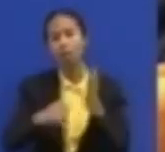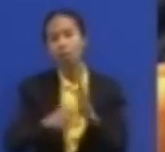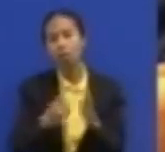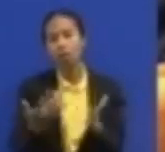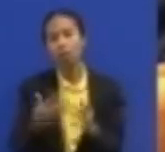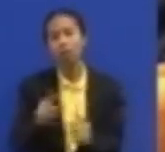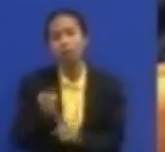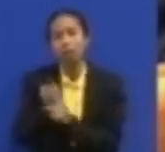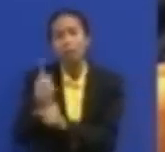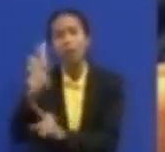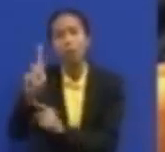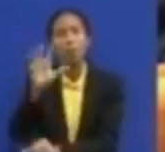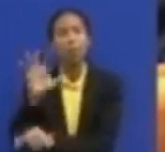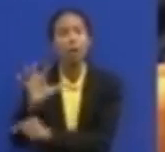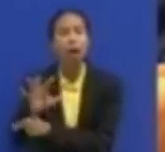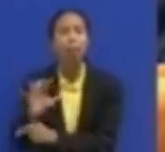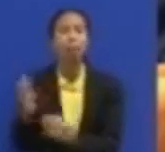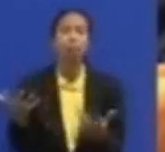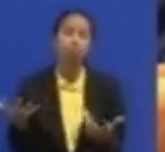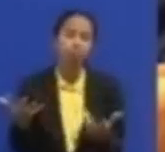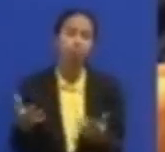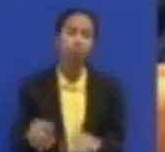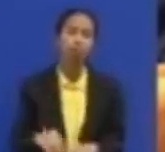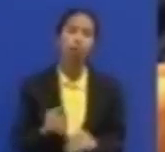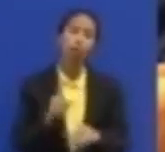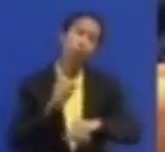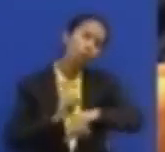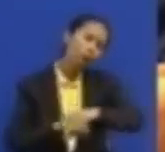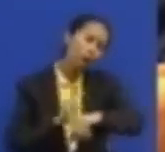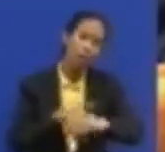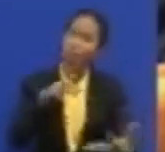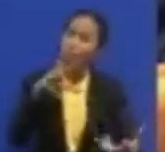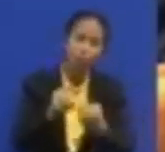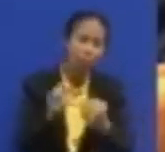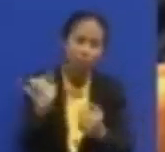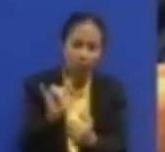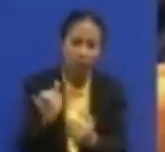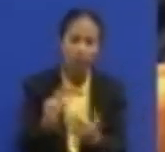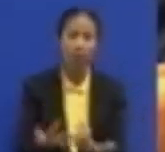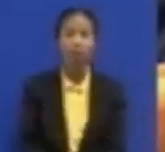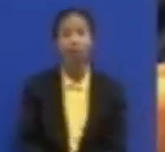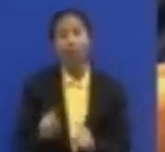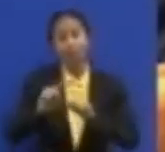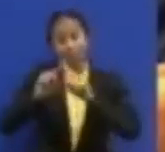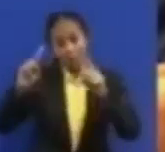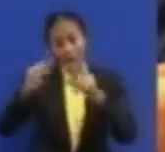คับเพียงแค่อ้างวันเวลาเราเลือกตั้งผ่านมาเป็นเ